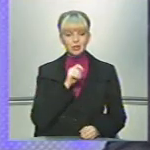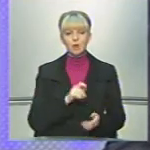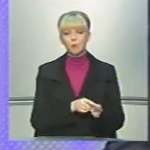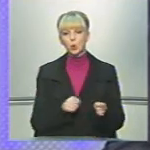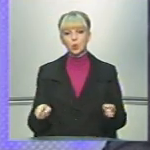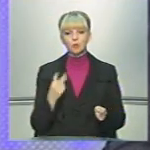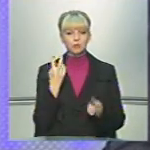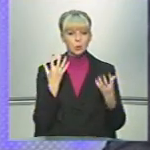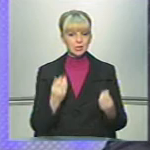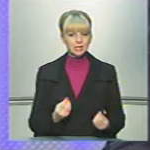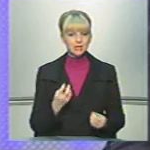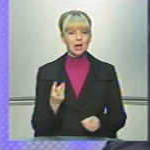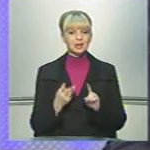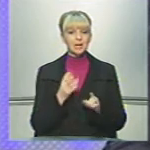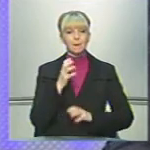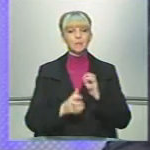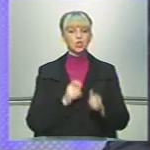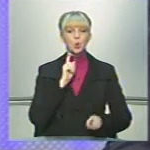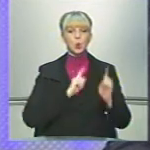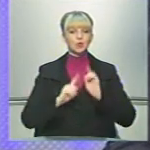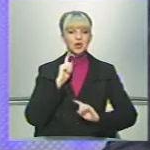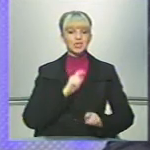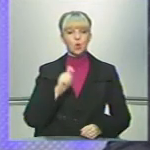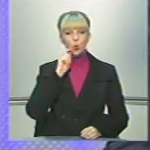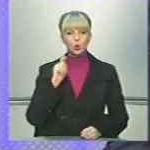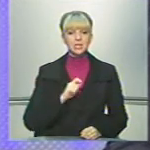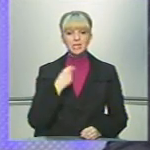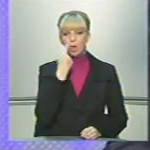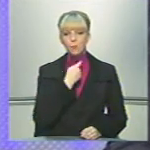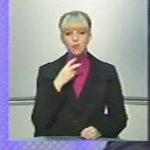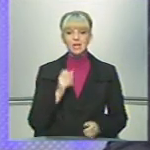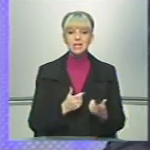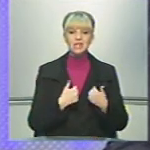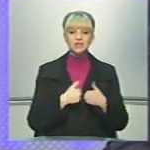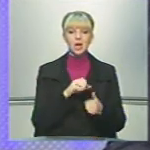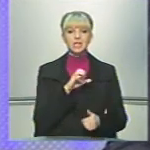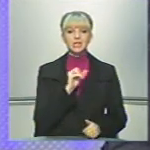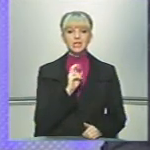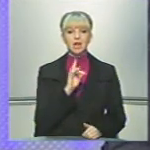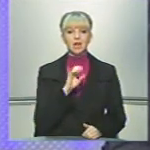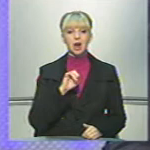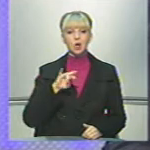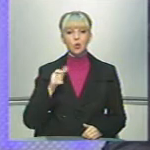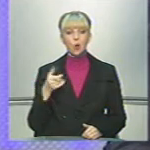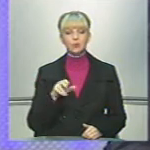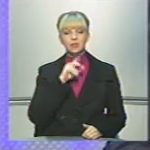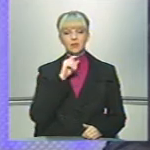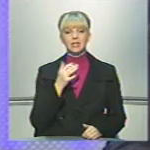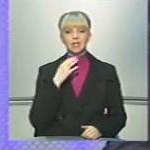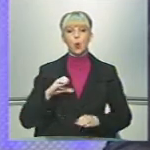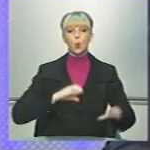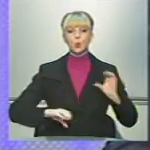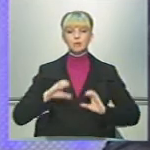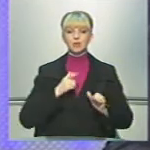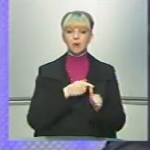впродовж двох днів на третій міжнародній конференції «Українська мова та сфера сакрального». Чернівецький національний університет